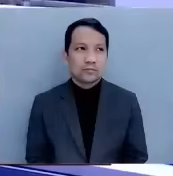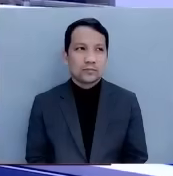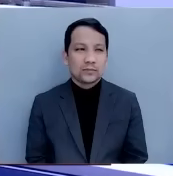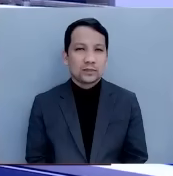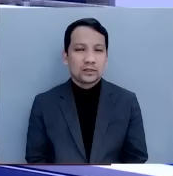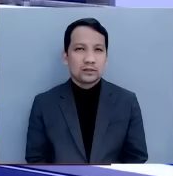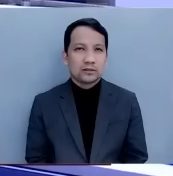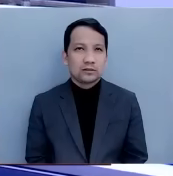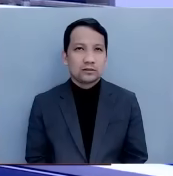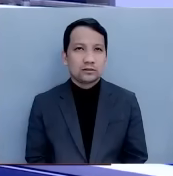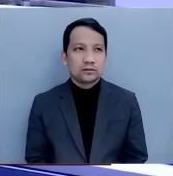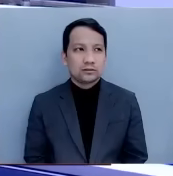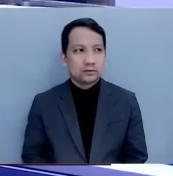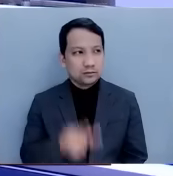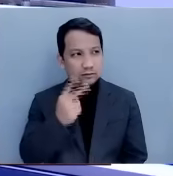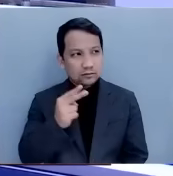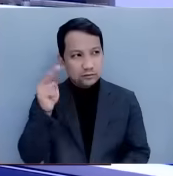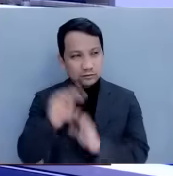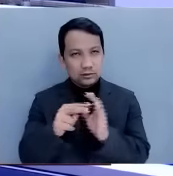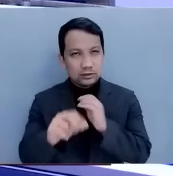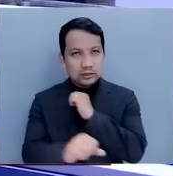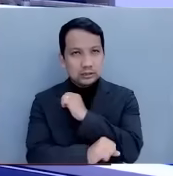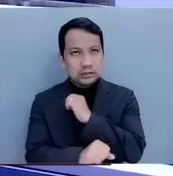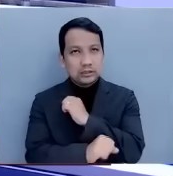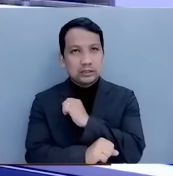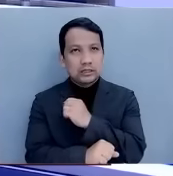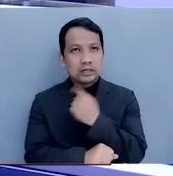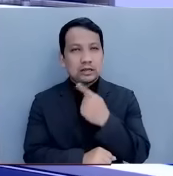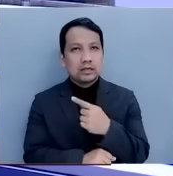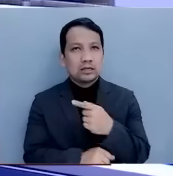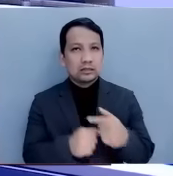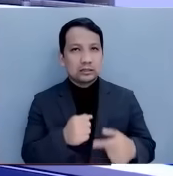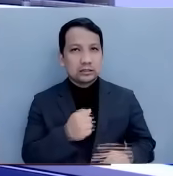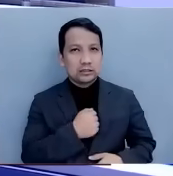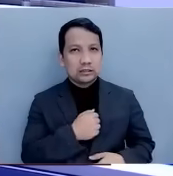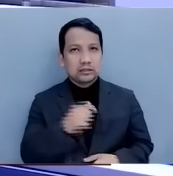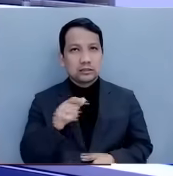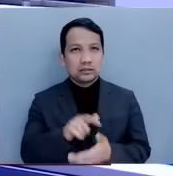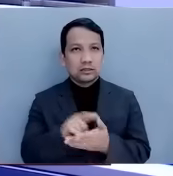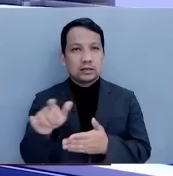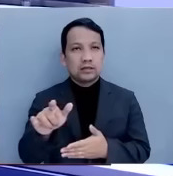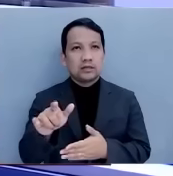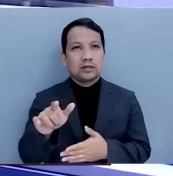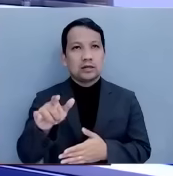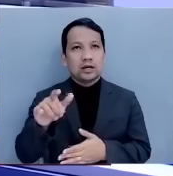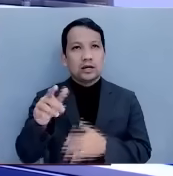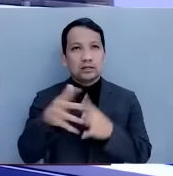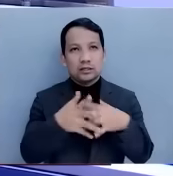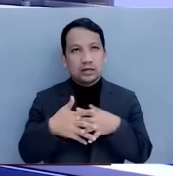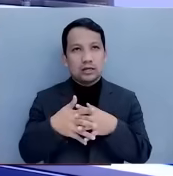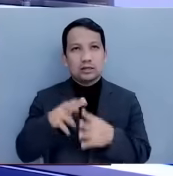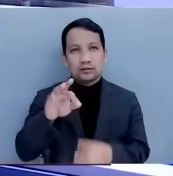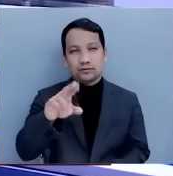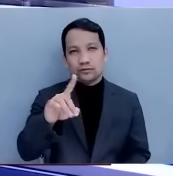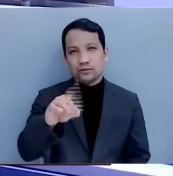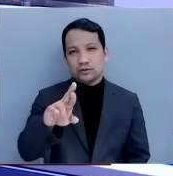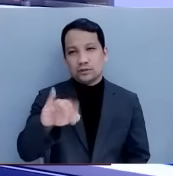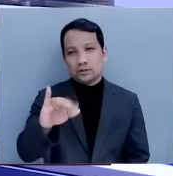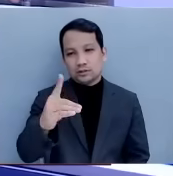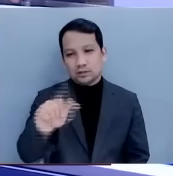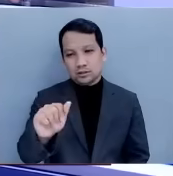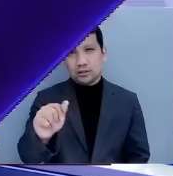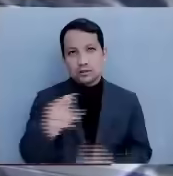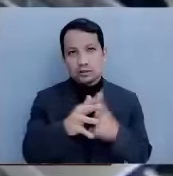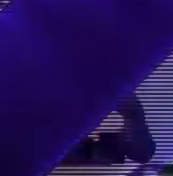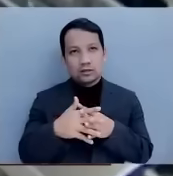Sa pool sa video, ang pagnanakaw ng mga security officers sa mga bagahe sa airport sa Florida sa Amerika. Sa video ito, nakuha noong